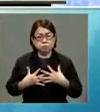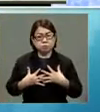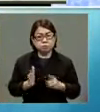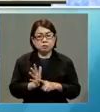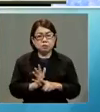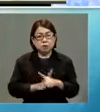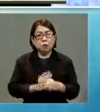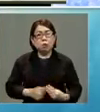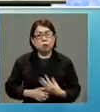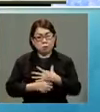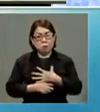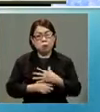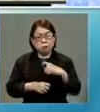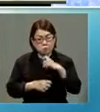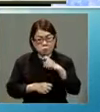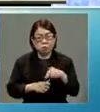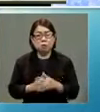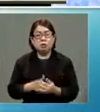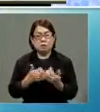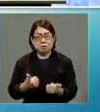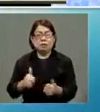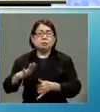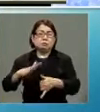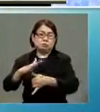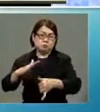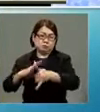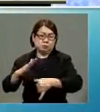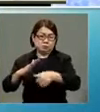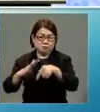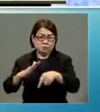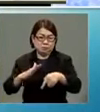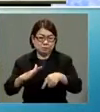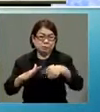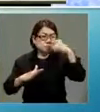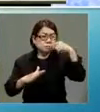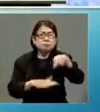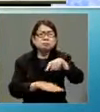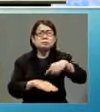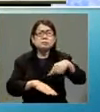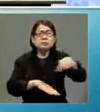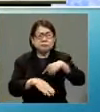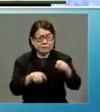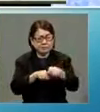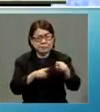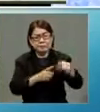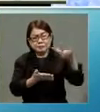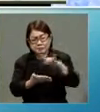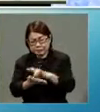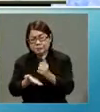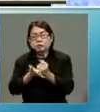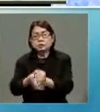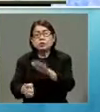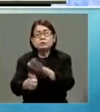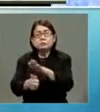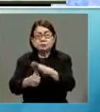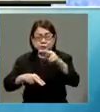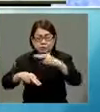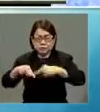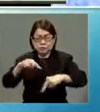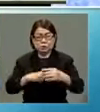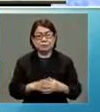ครับแต่ก็ยังไงก็ตามแต่ครับได้รับการดูแลอย่างดีนะครับพี่น้องคนไทยกลับมาเราก็ดูแลกันอย่างเต็มที่นะครับไปดูส